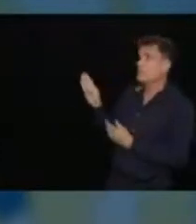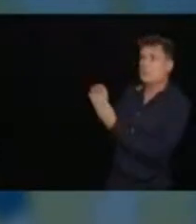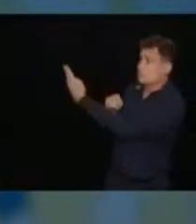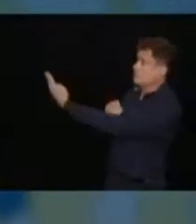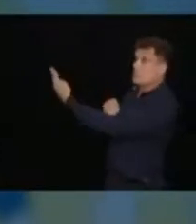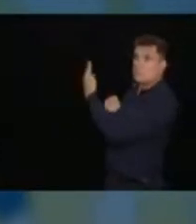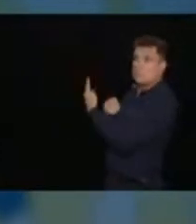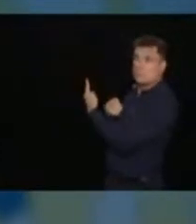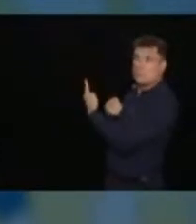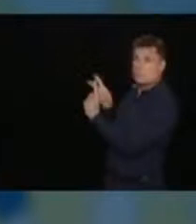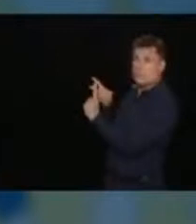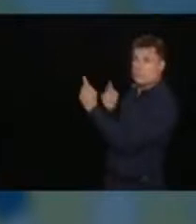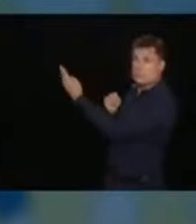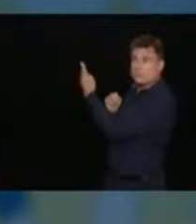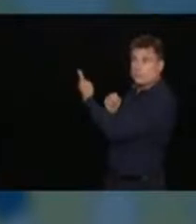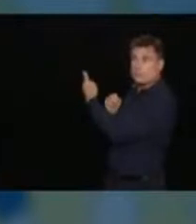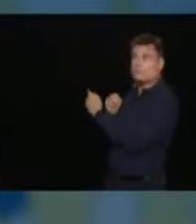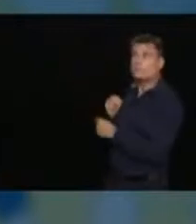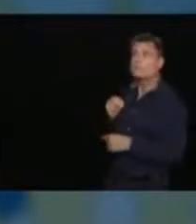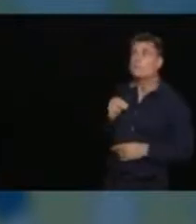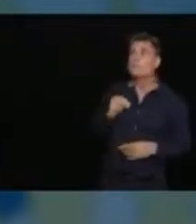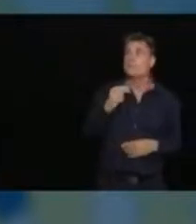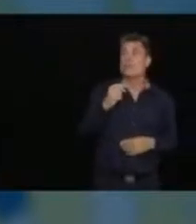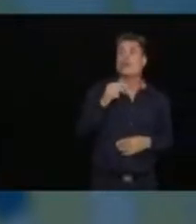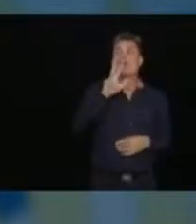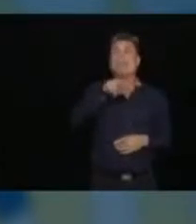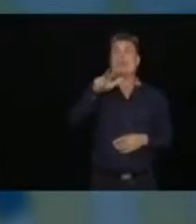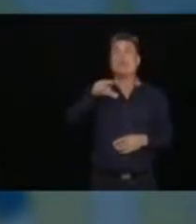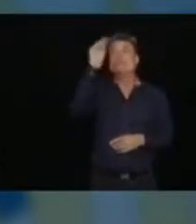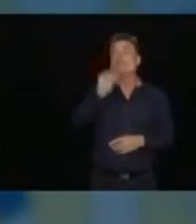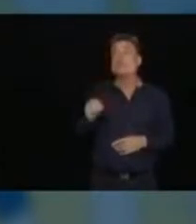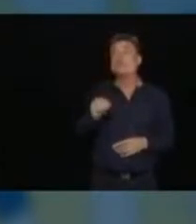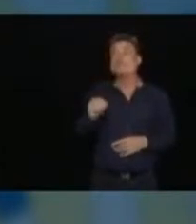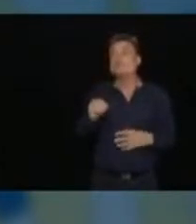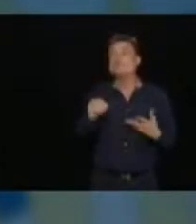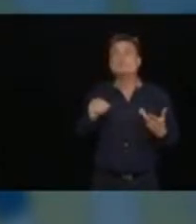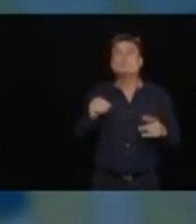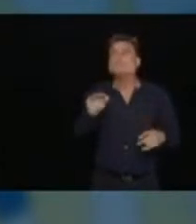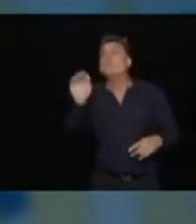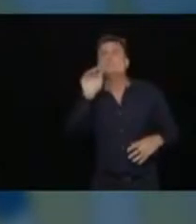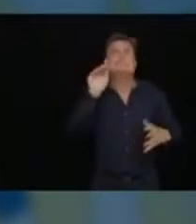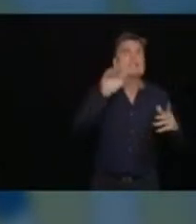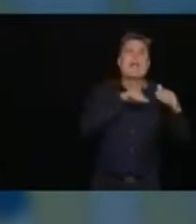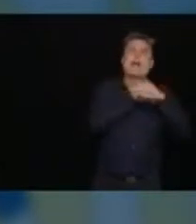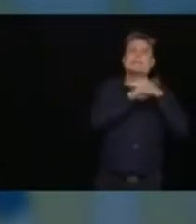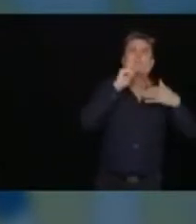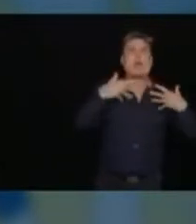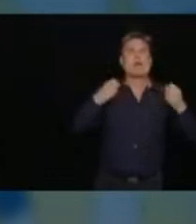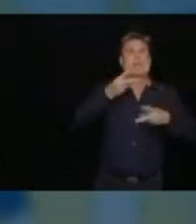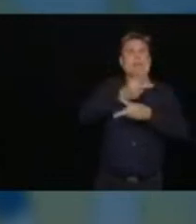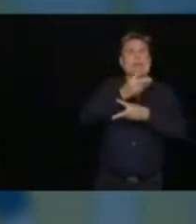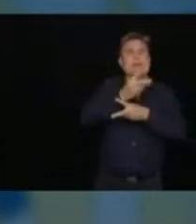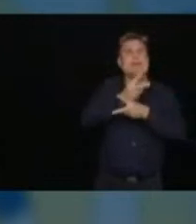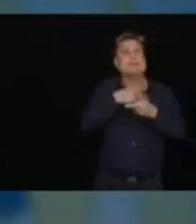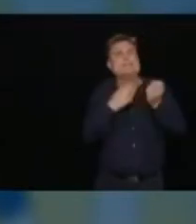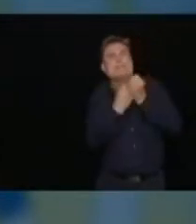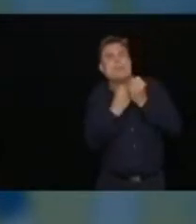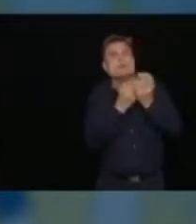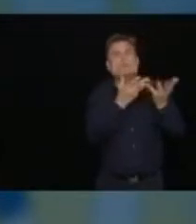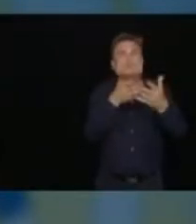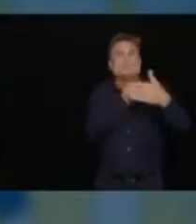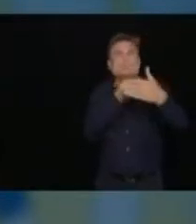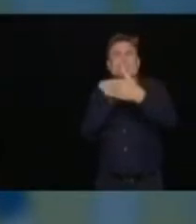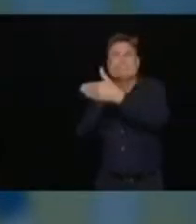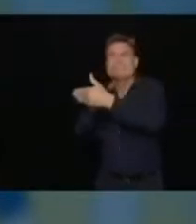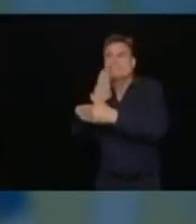了。62%的人呢，更加关心的是家庭成员里边老年人啊，这种长期病的人啊，这